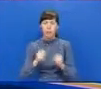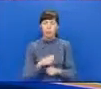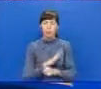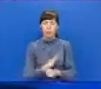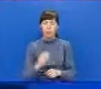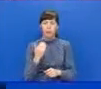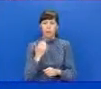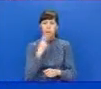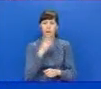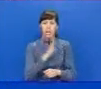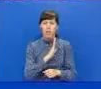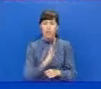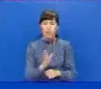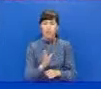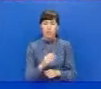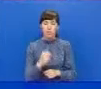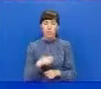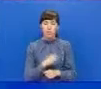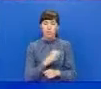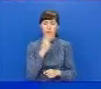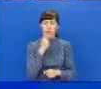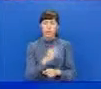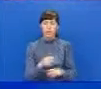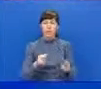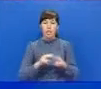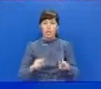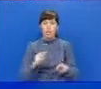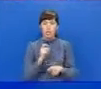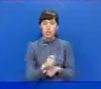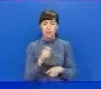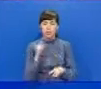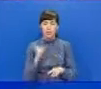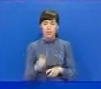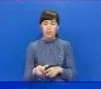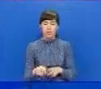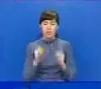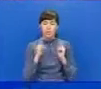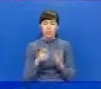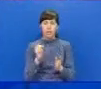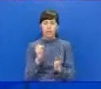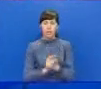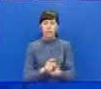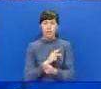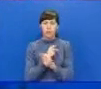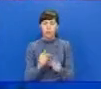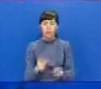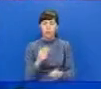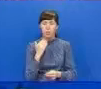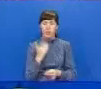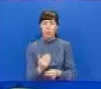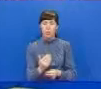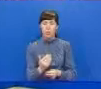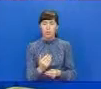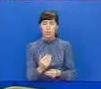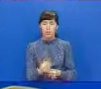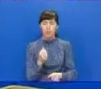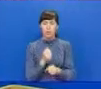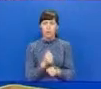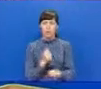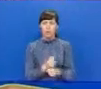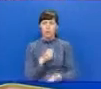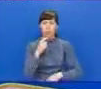соған қарамастан жаңа өздеріңіз байқап отырсыздар, әдебиетші ғалымдарға арнайы тапсырма беріліп, солардың